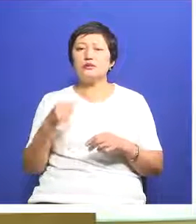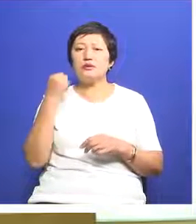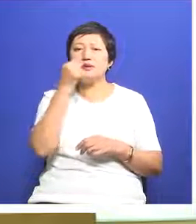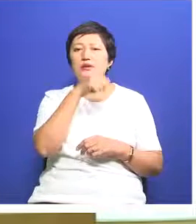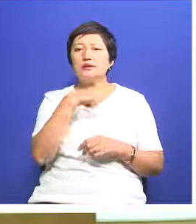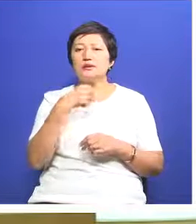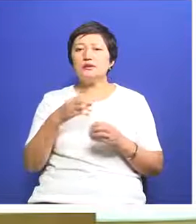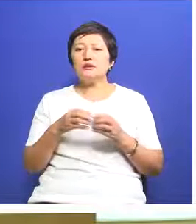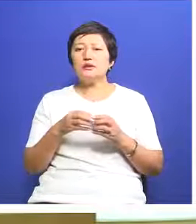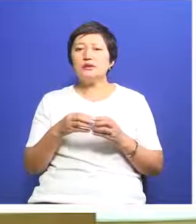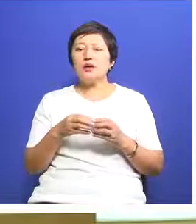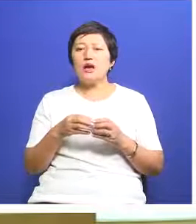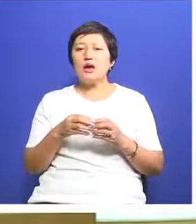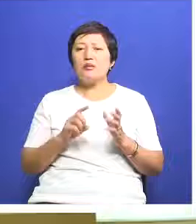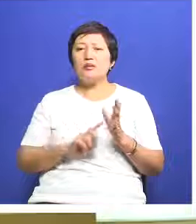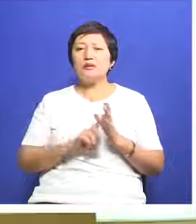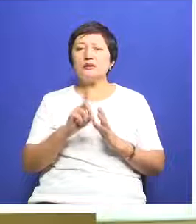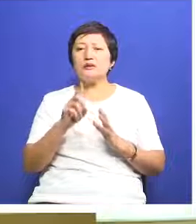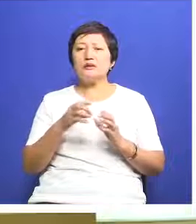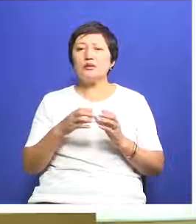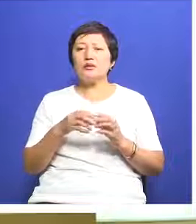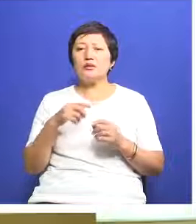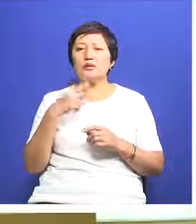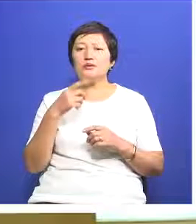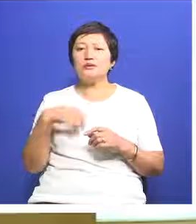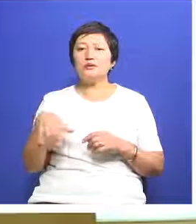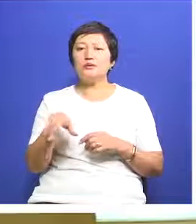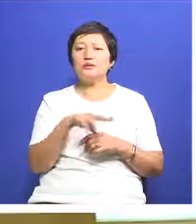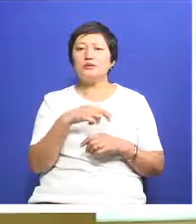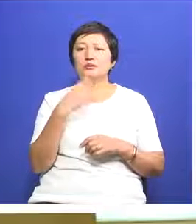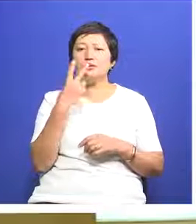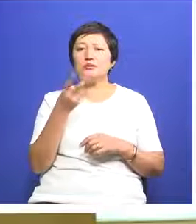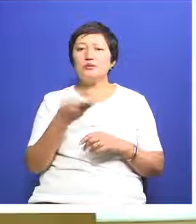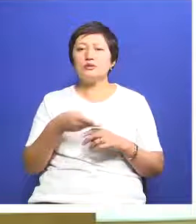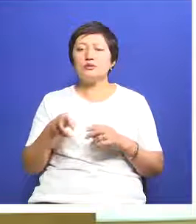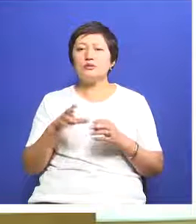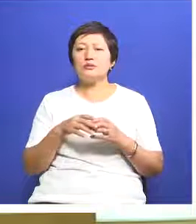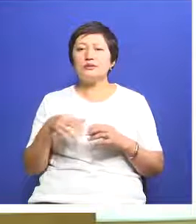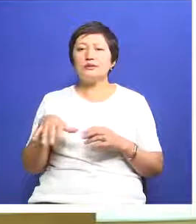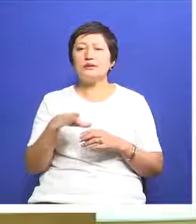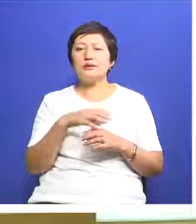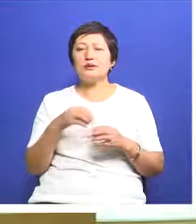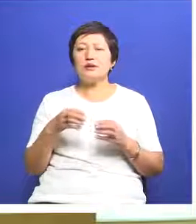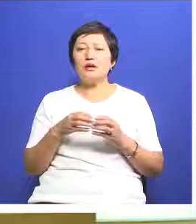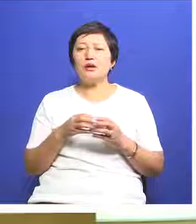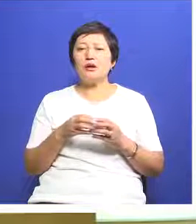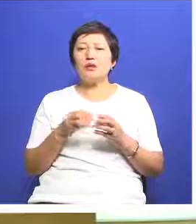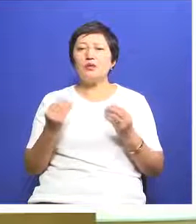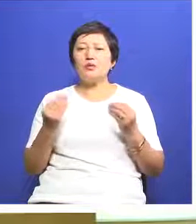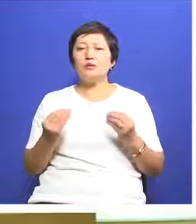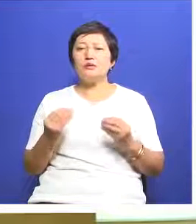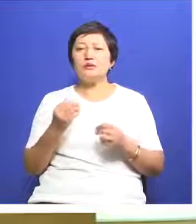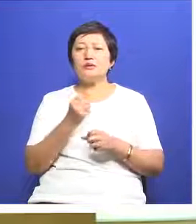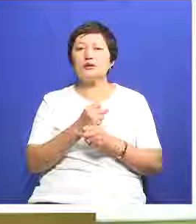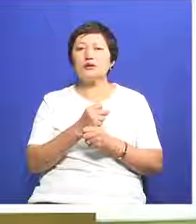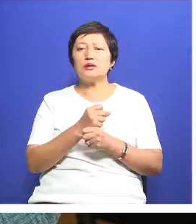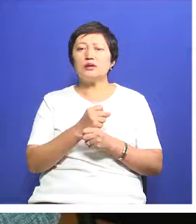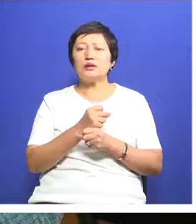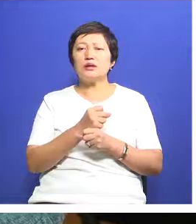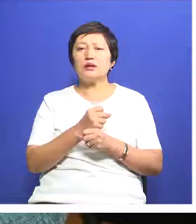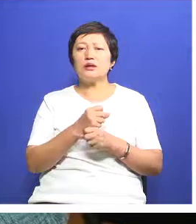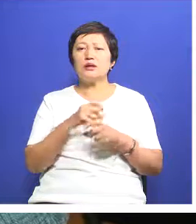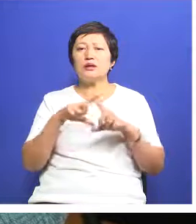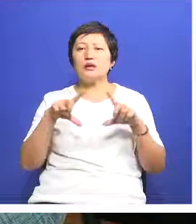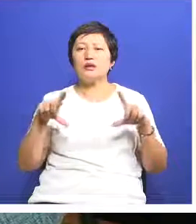жылы басталды. Жаңа өздөрүңүз да көп көрдүңүздөр. Бизде ошол кезде акимчилик кыймараты